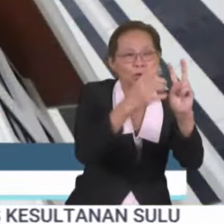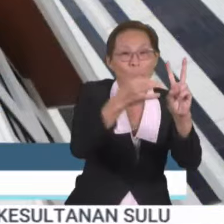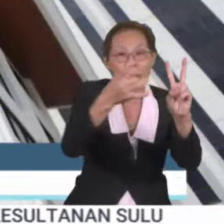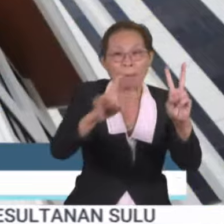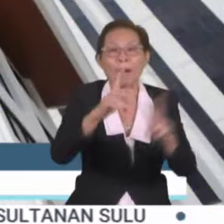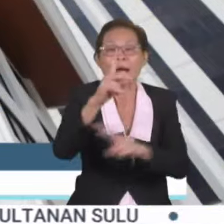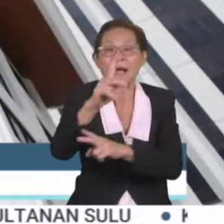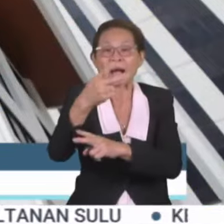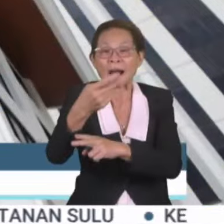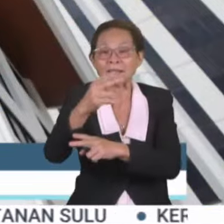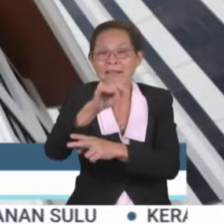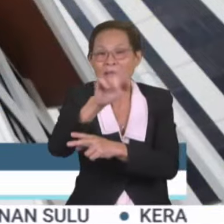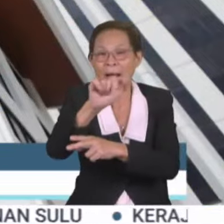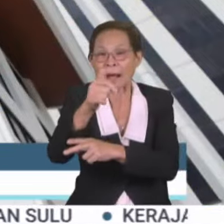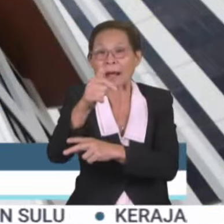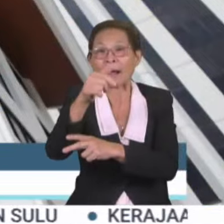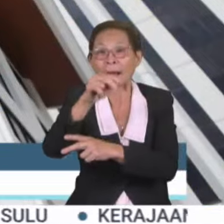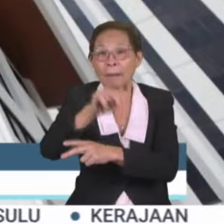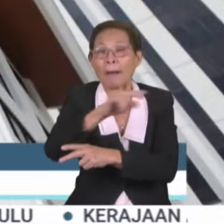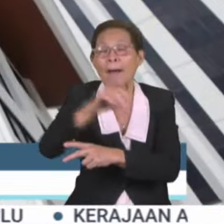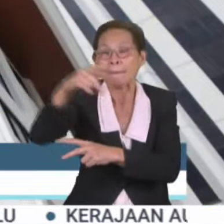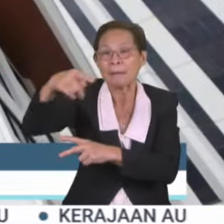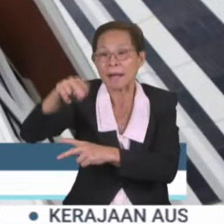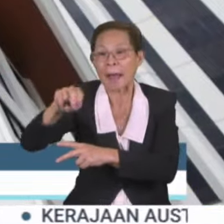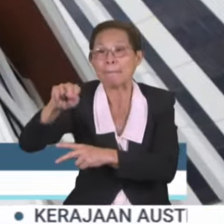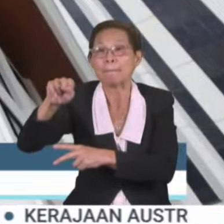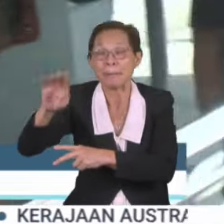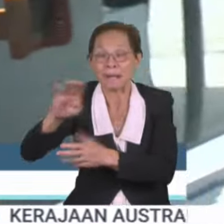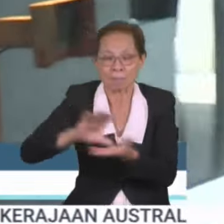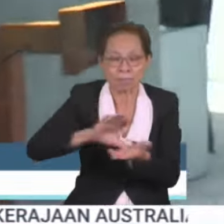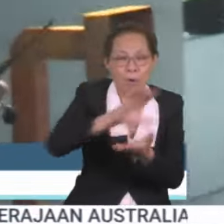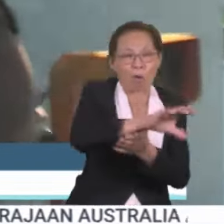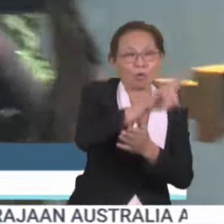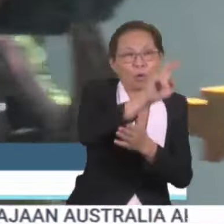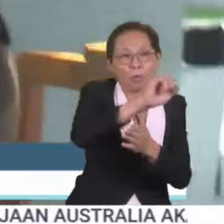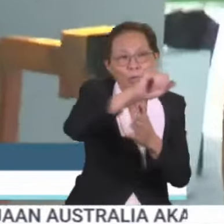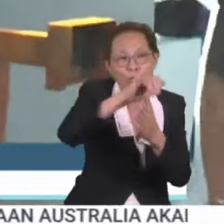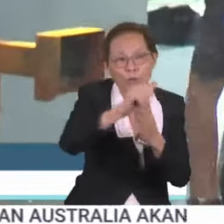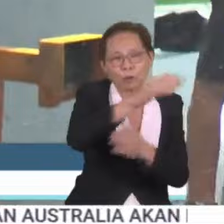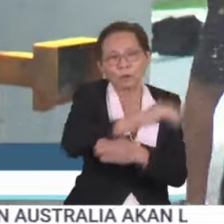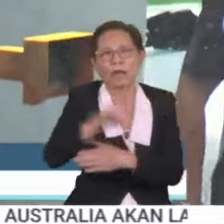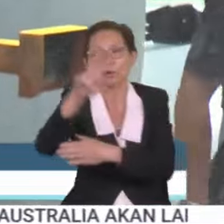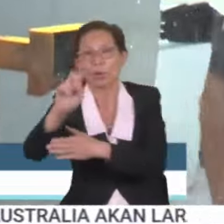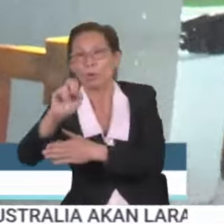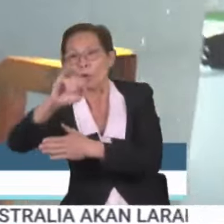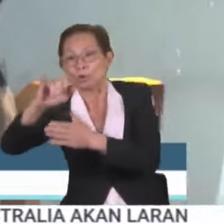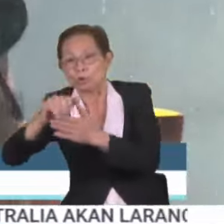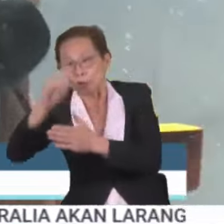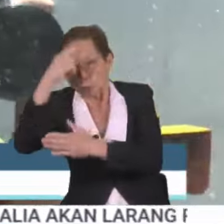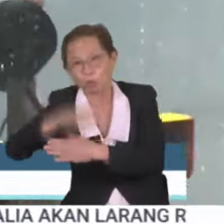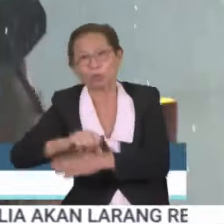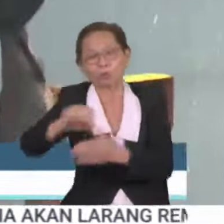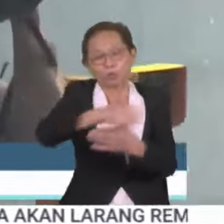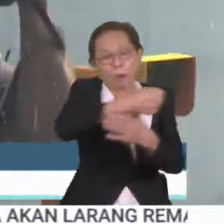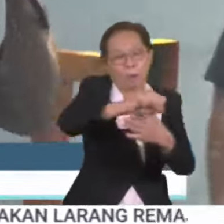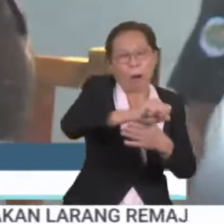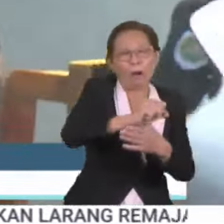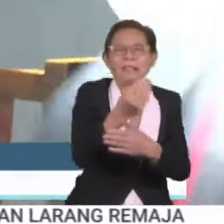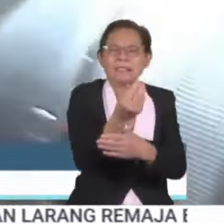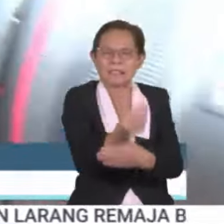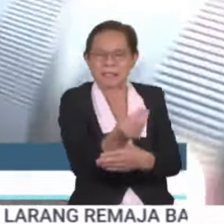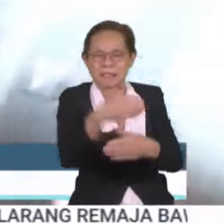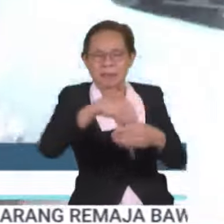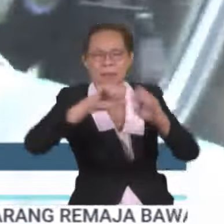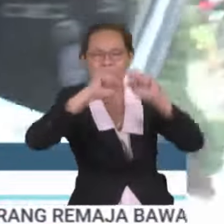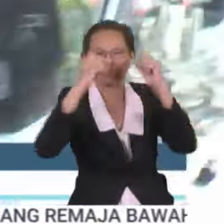Khazanah dan PNB telah melabur masing-masing 27 Juta dan r0 juta untuk pegangan minoriti masing-masing